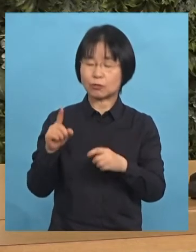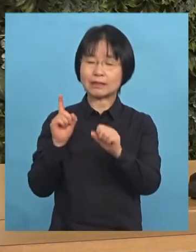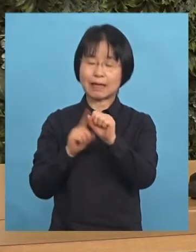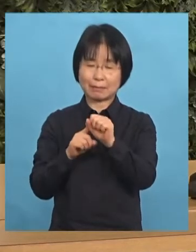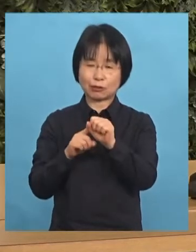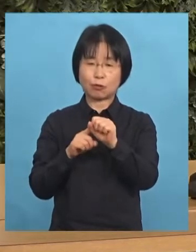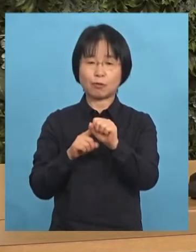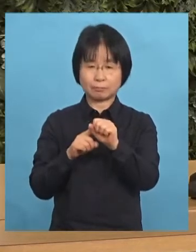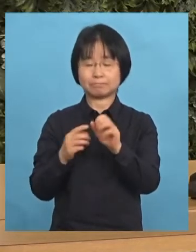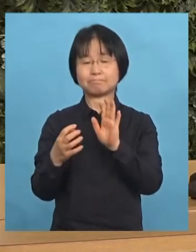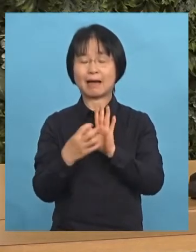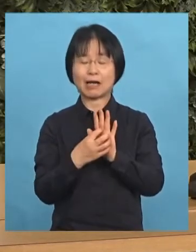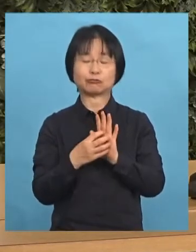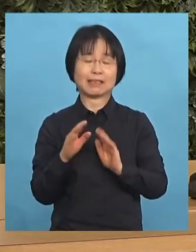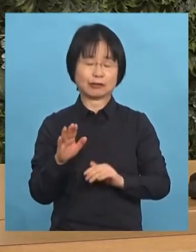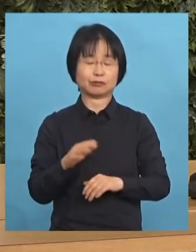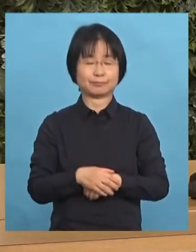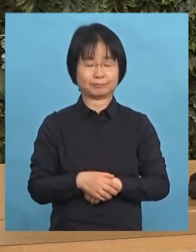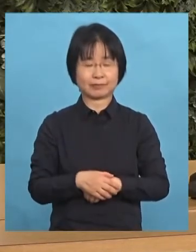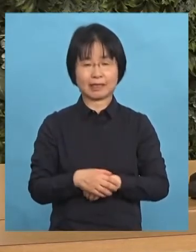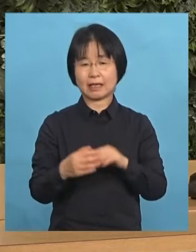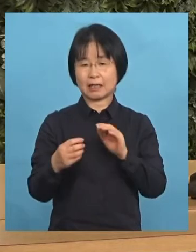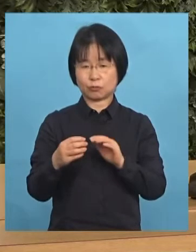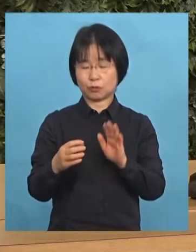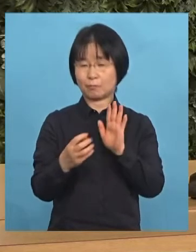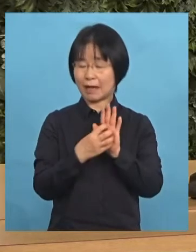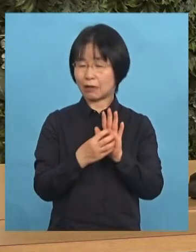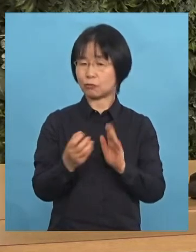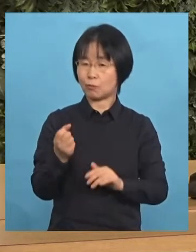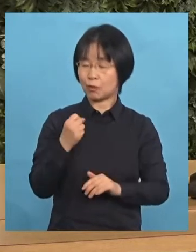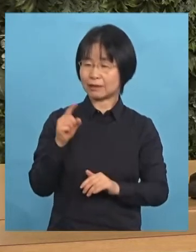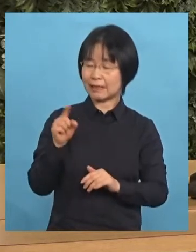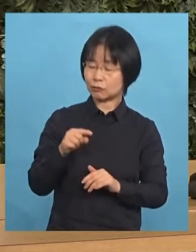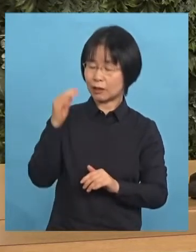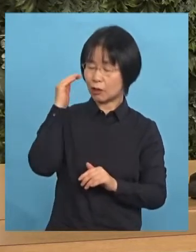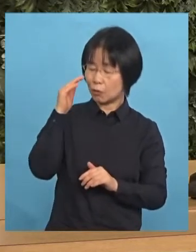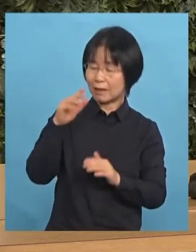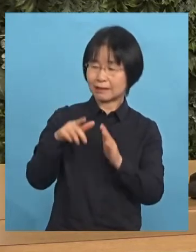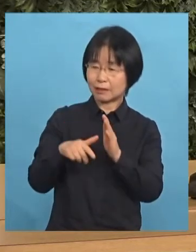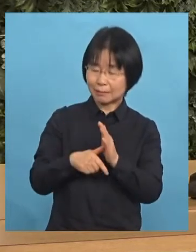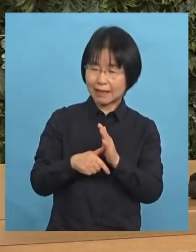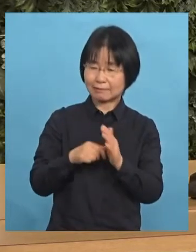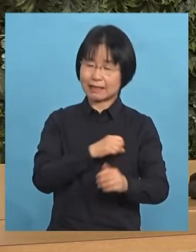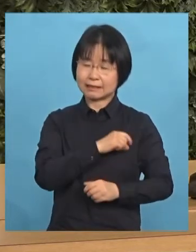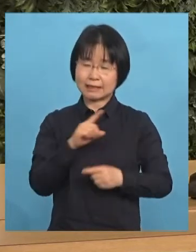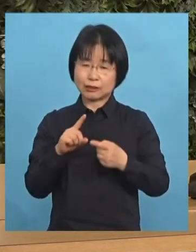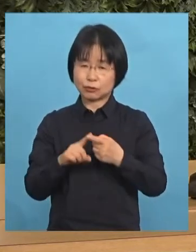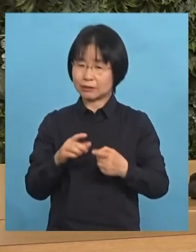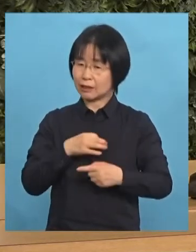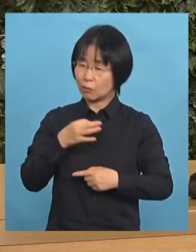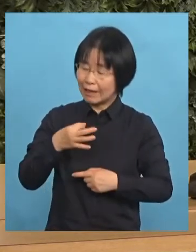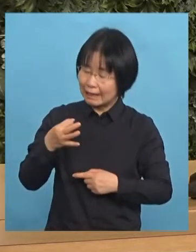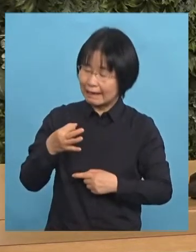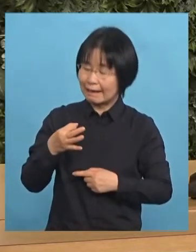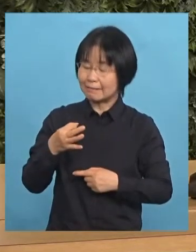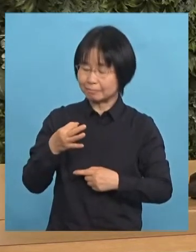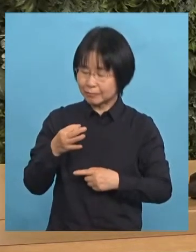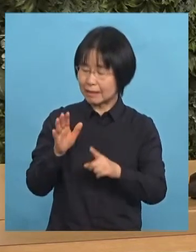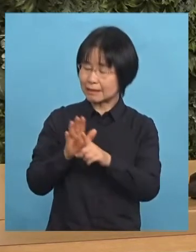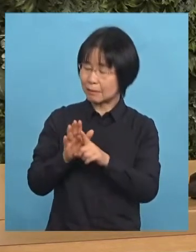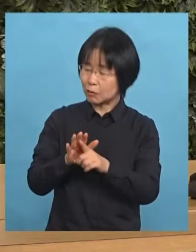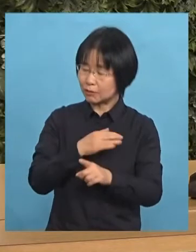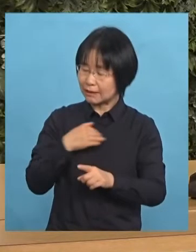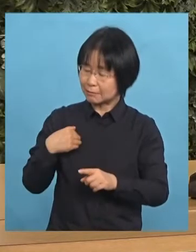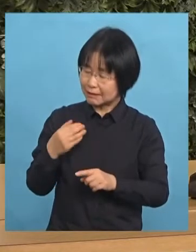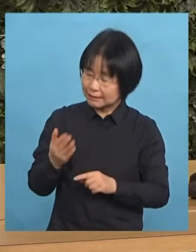ルプマークをつけている人が困っているところを見かけたら、積極的に声をかけて何かサポートでき